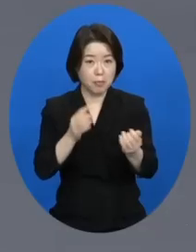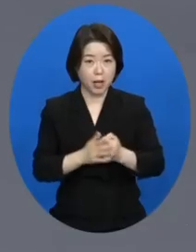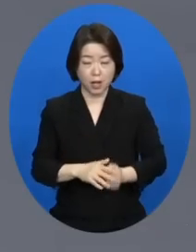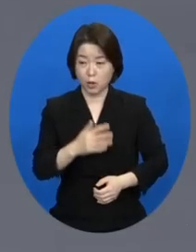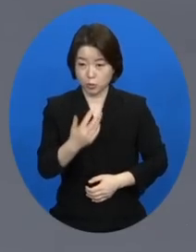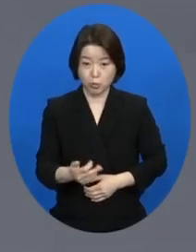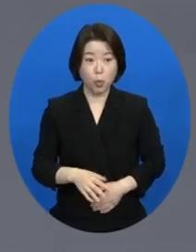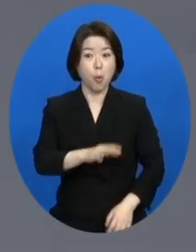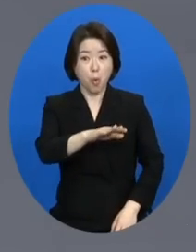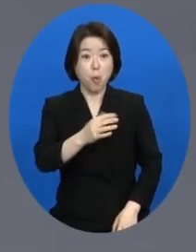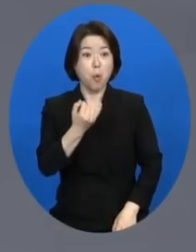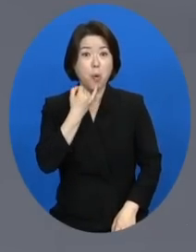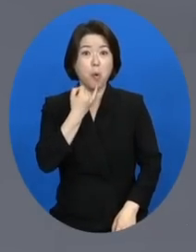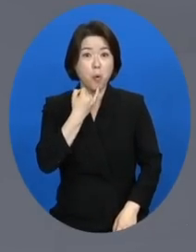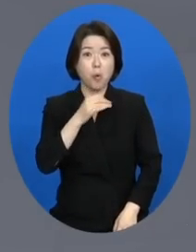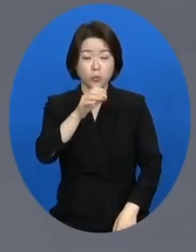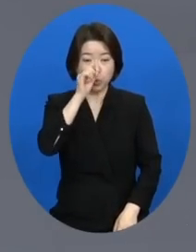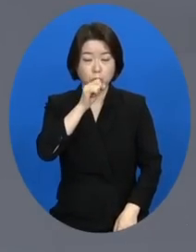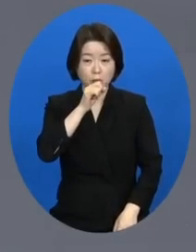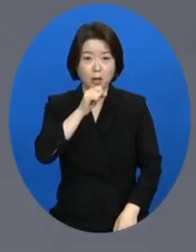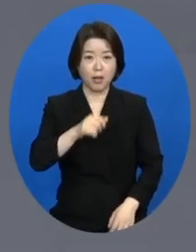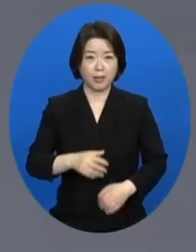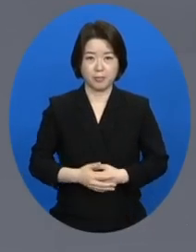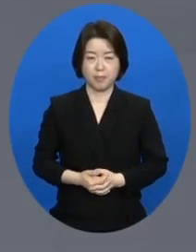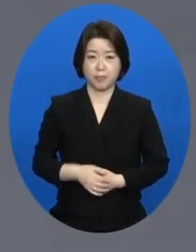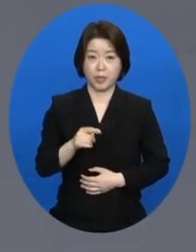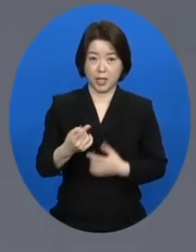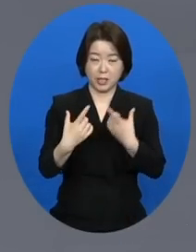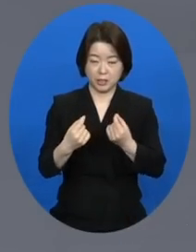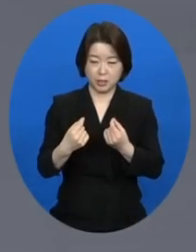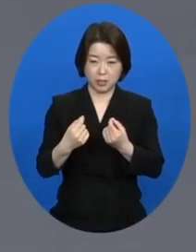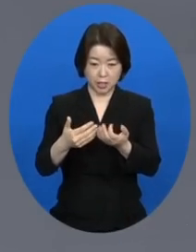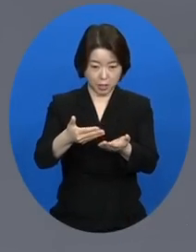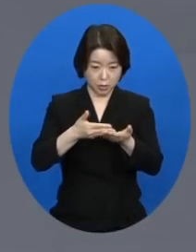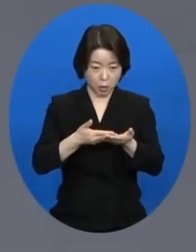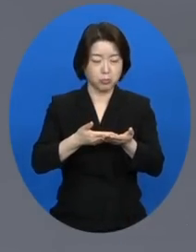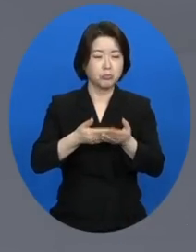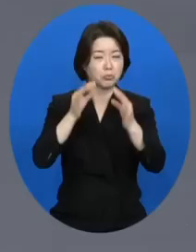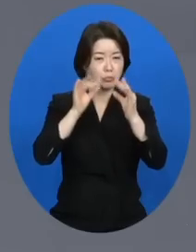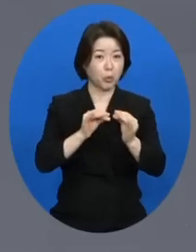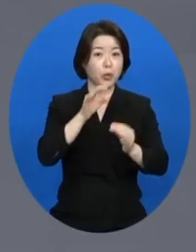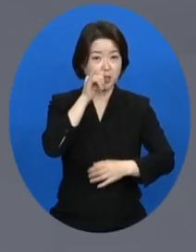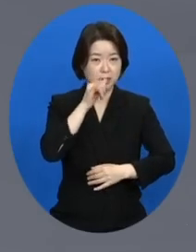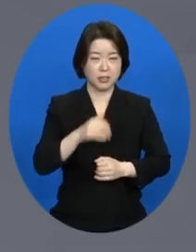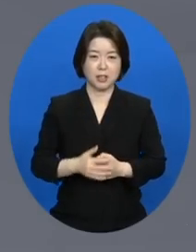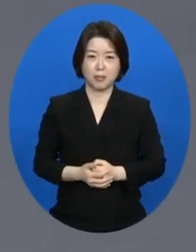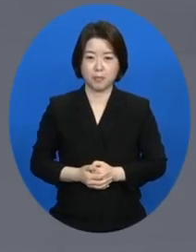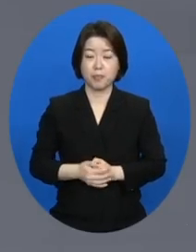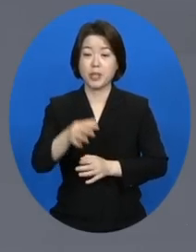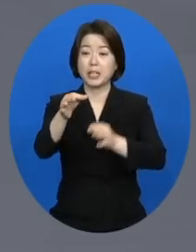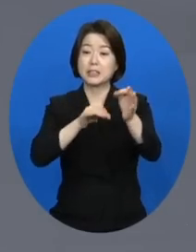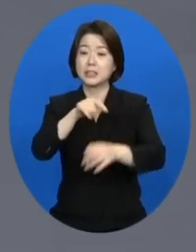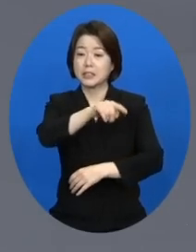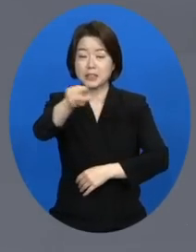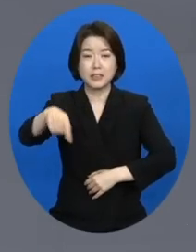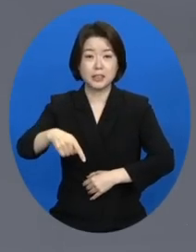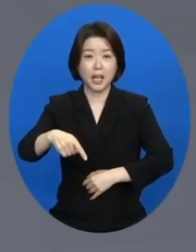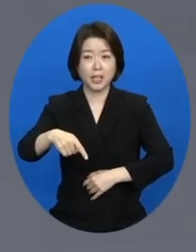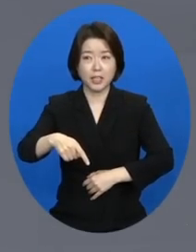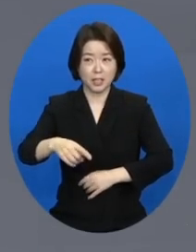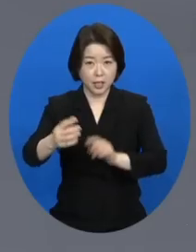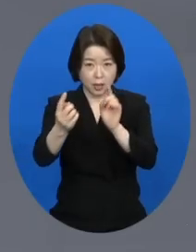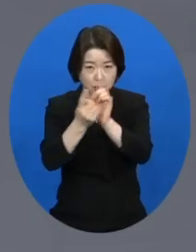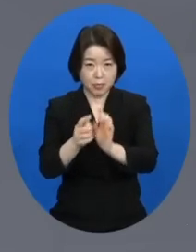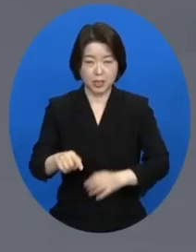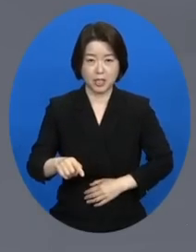동생들이 그러면 뭐 그렇게 하자 그렇게 제안을 받아줘요. 그래서 그 상인을 찾아가서 이 요셉을 꺼낸